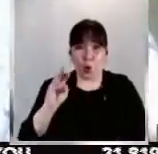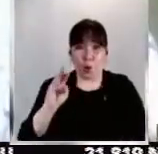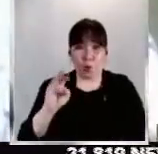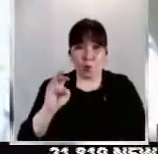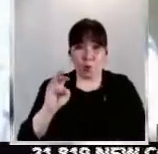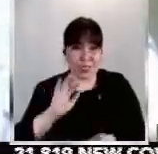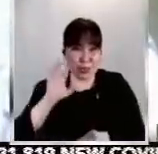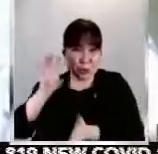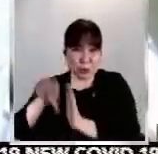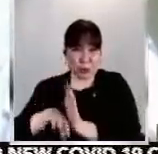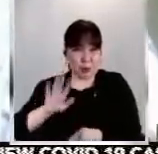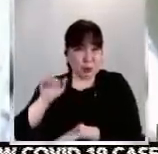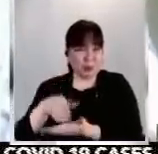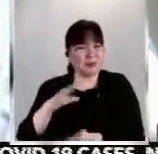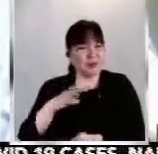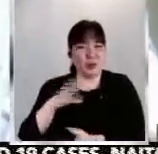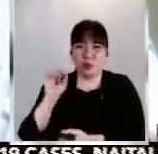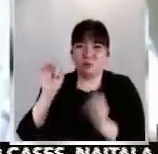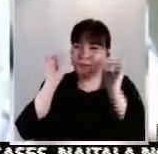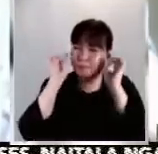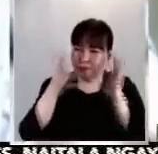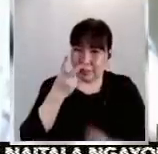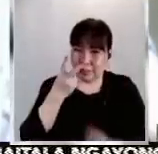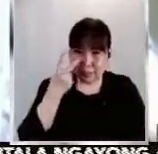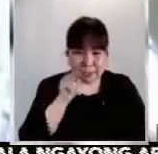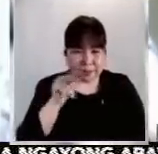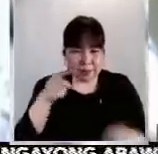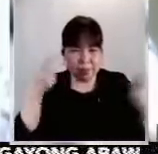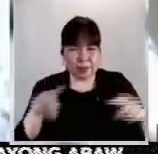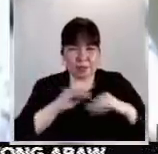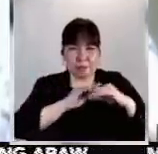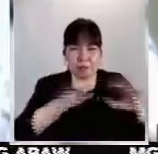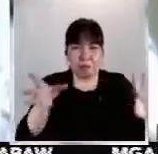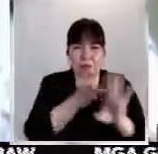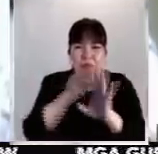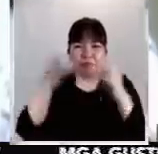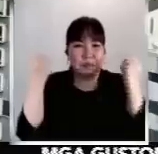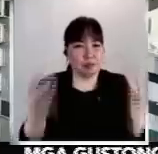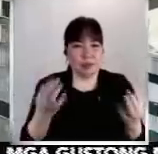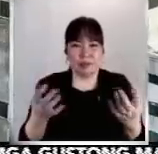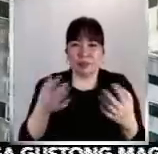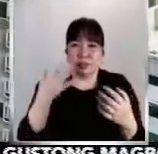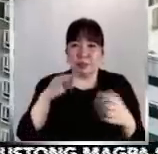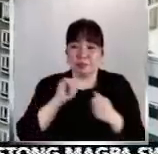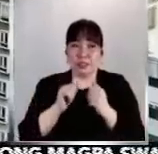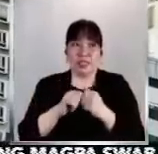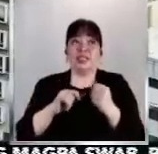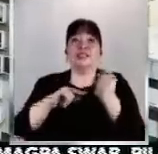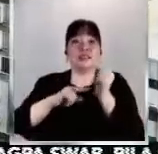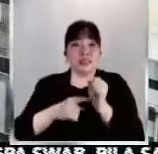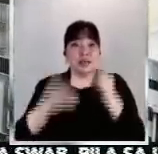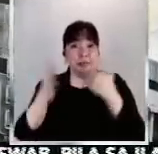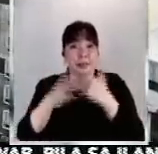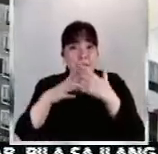natin, tuloy-tuloy na ginugulat po talaga tayo nitong COVID. Mahirap po talaga magsabi na beginning of the end. Lay Alves,